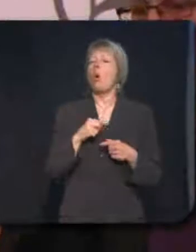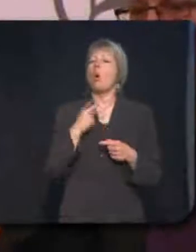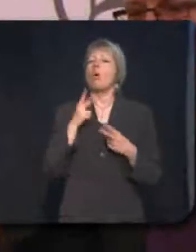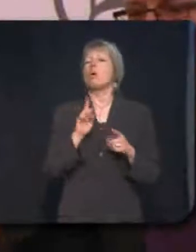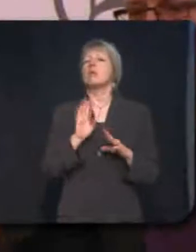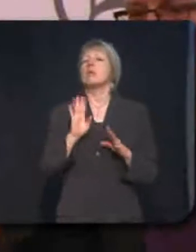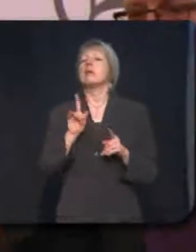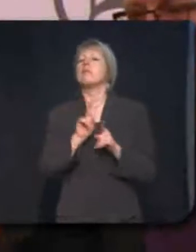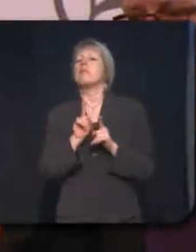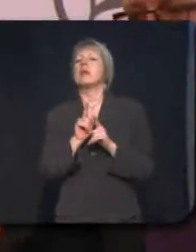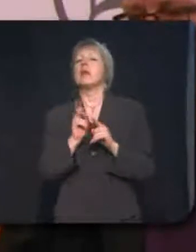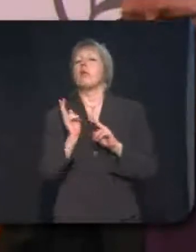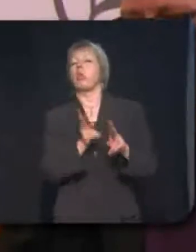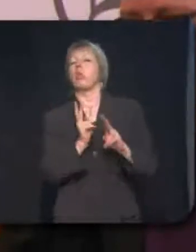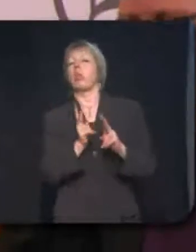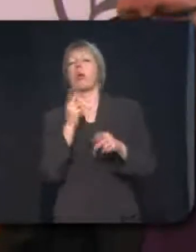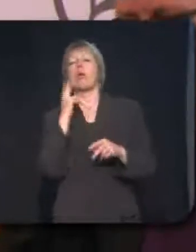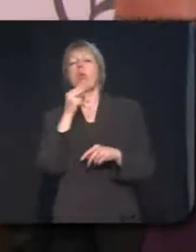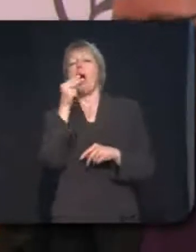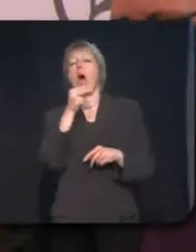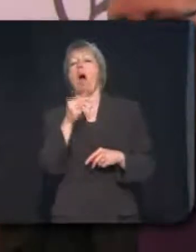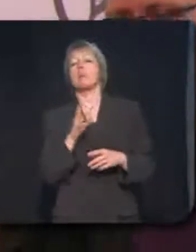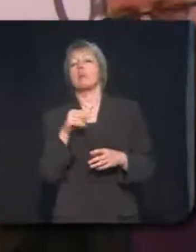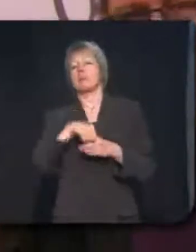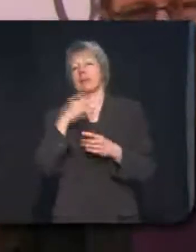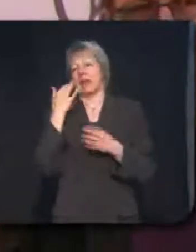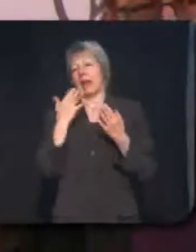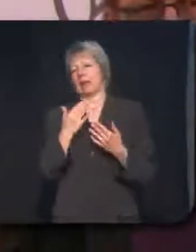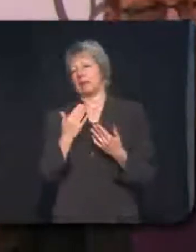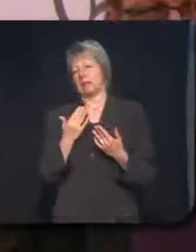Mitglieder registriert sind